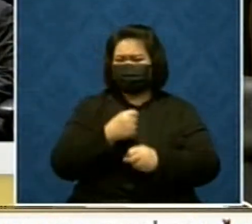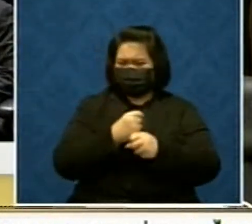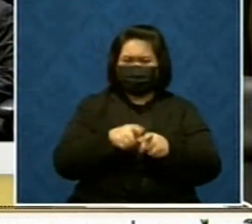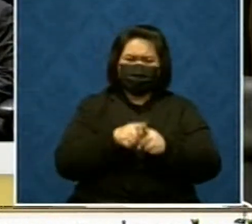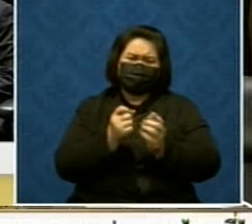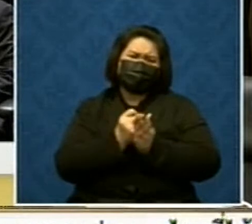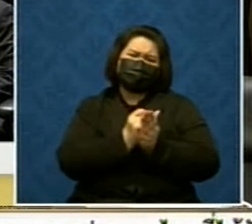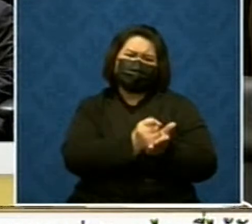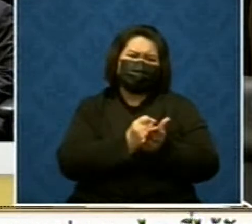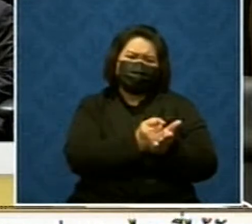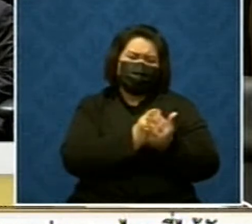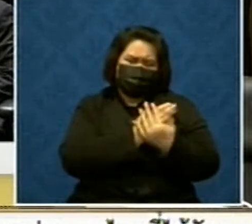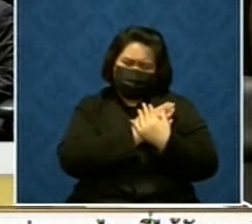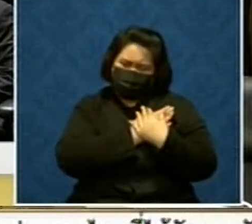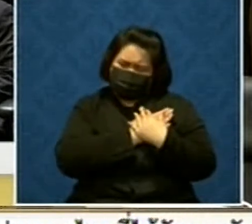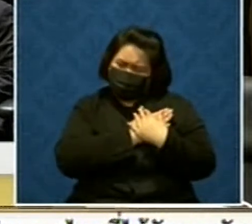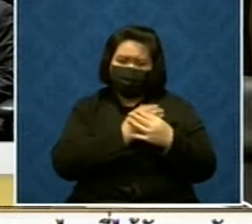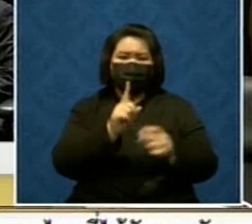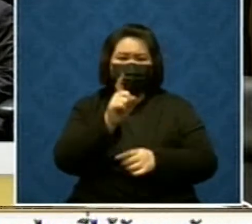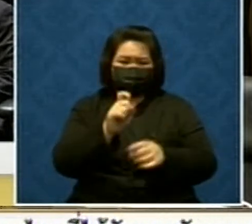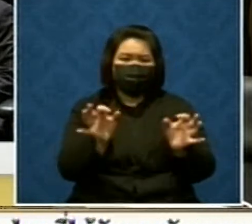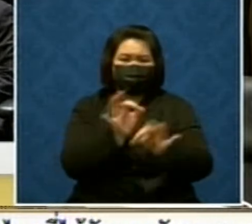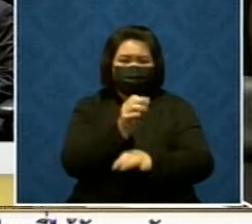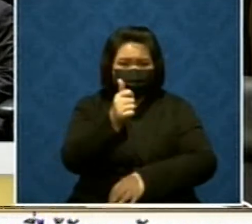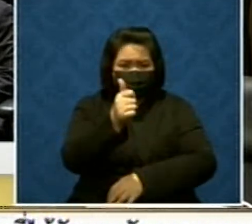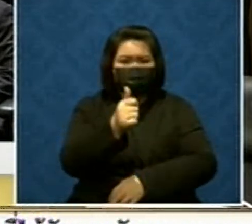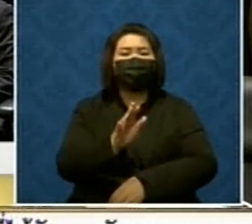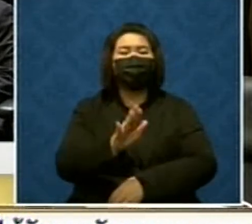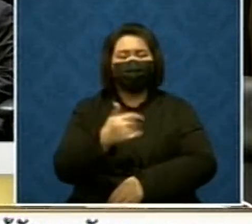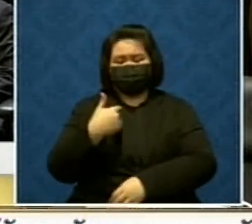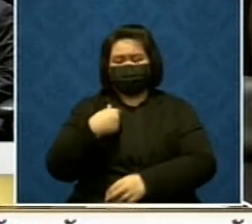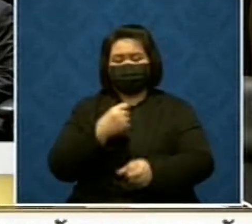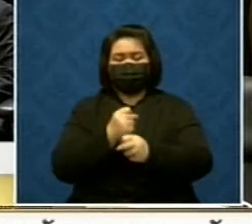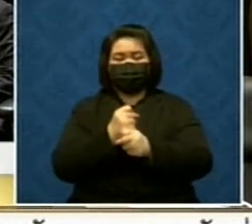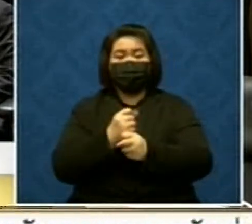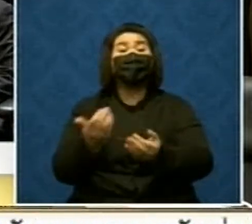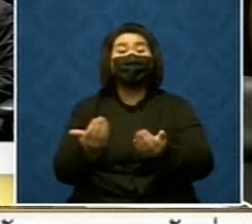กันได้เอาลูกเข้าตำรวจ